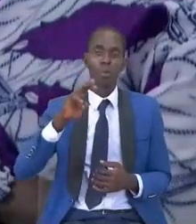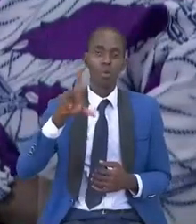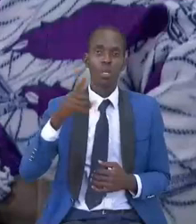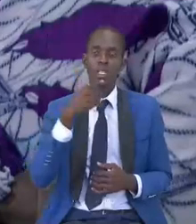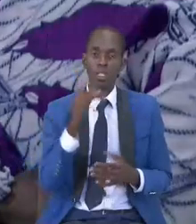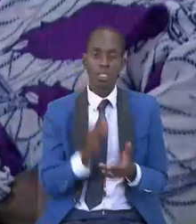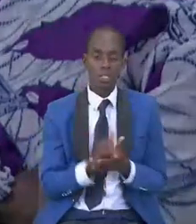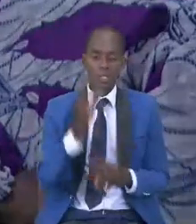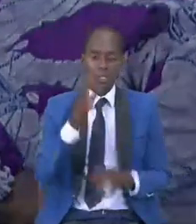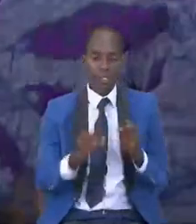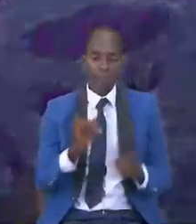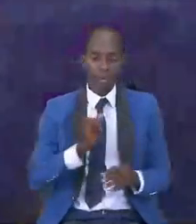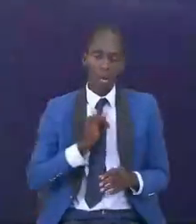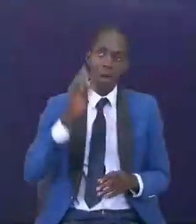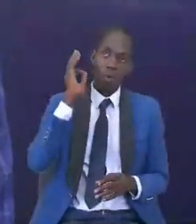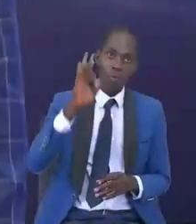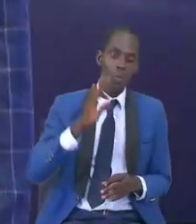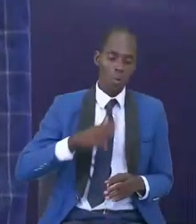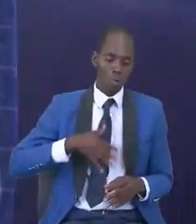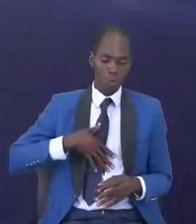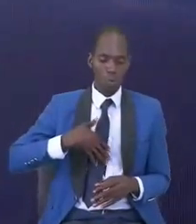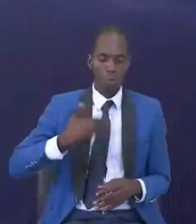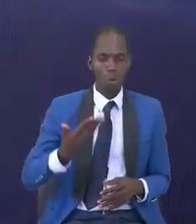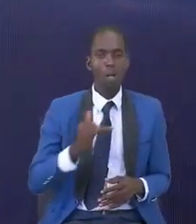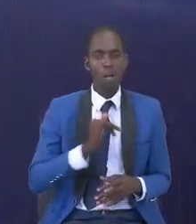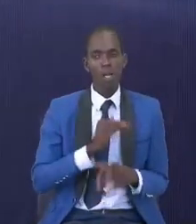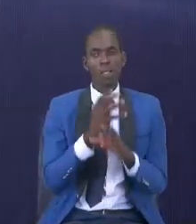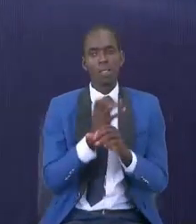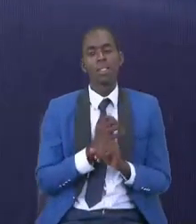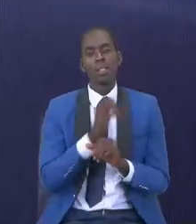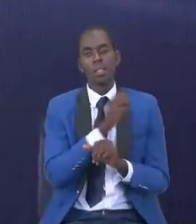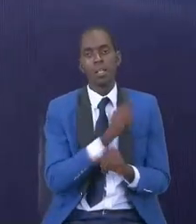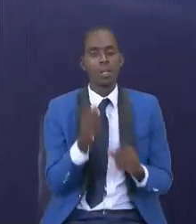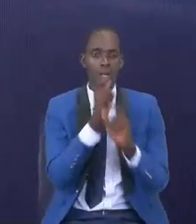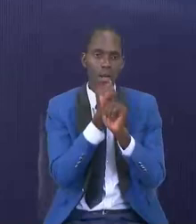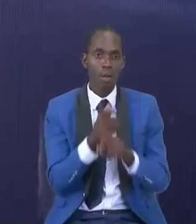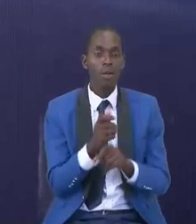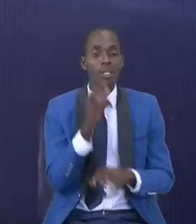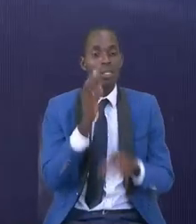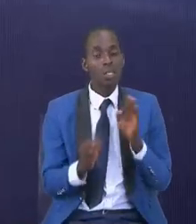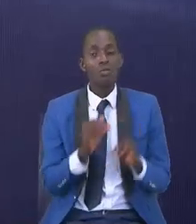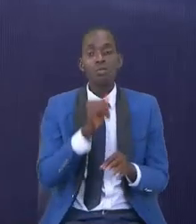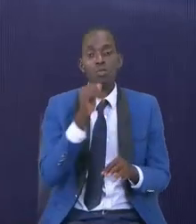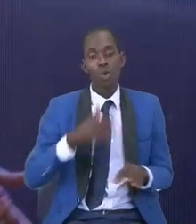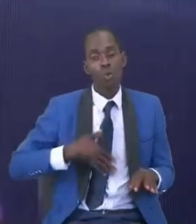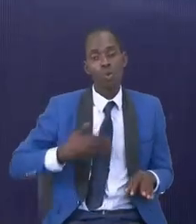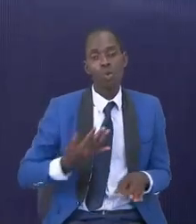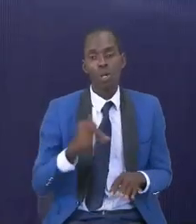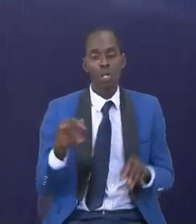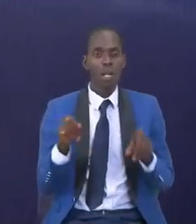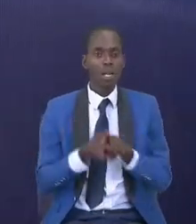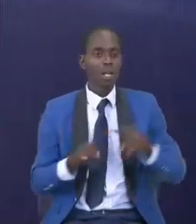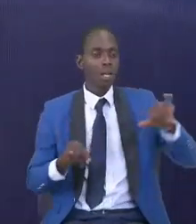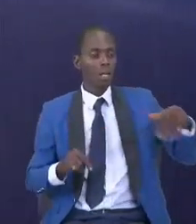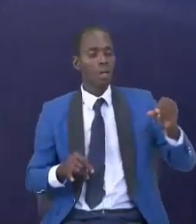une récompense. Mais si je prêche, comme Jonas, je prêche sans Jonas, les